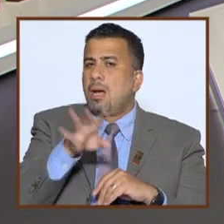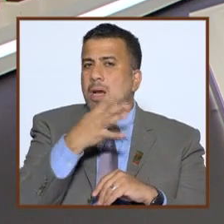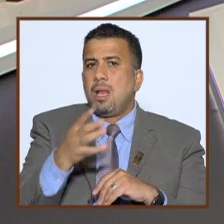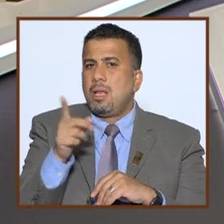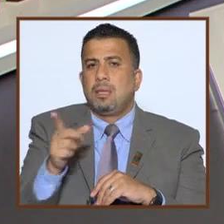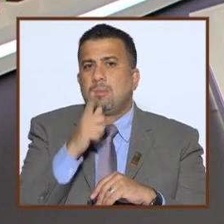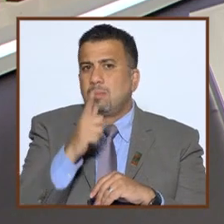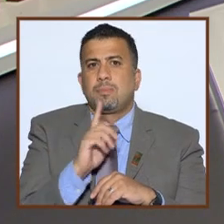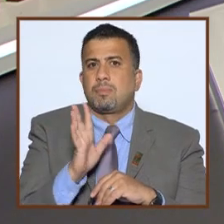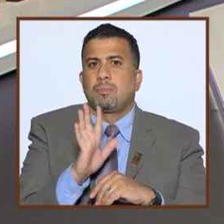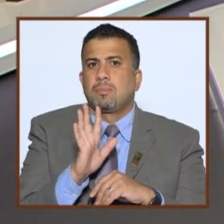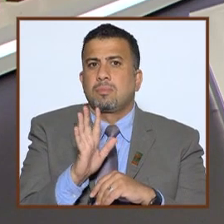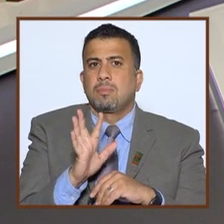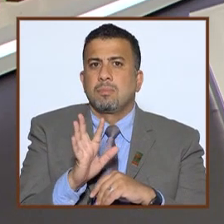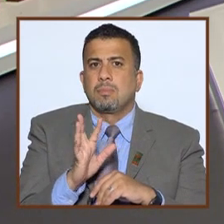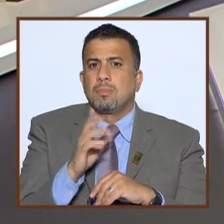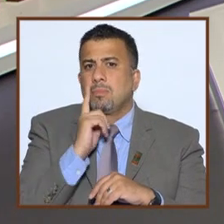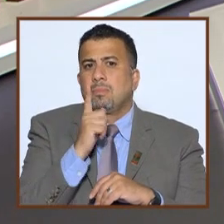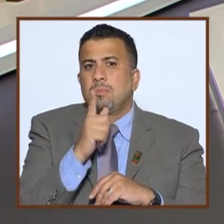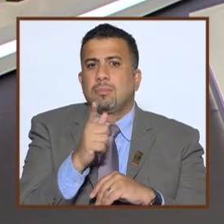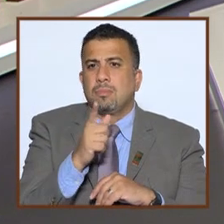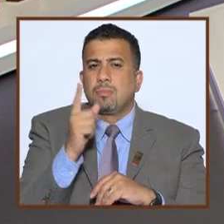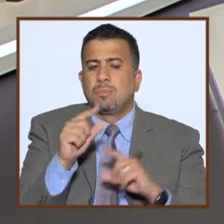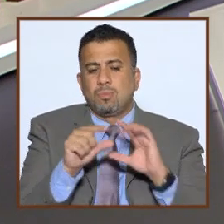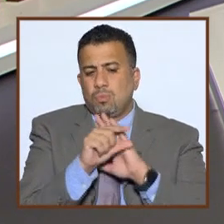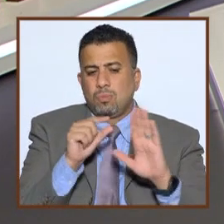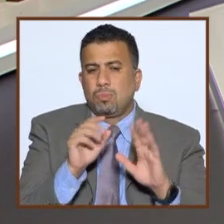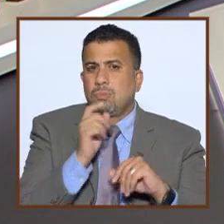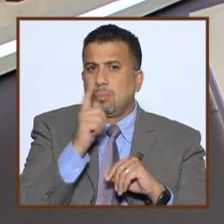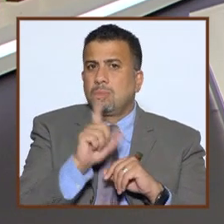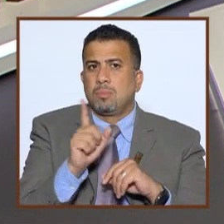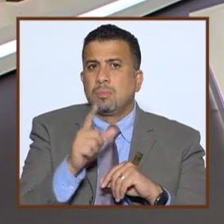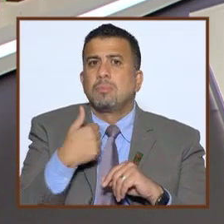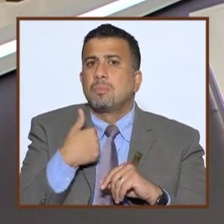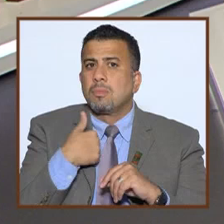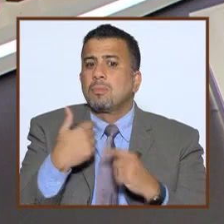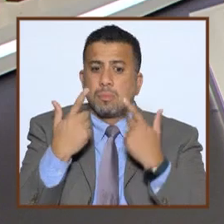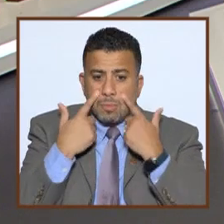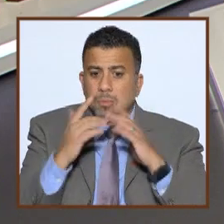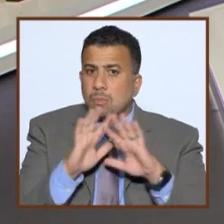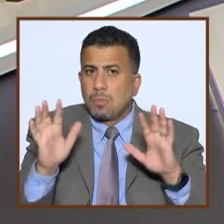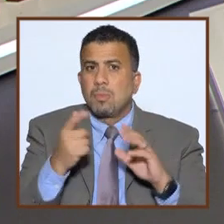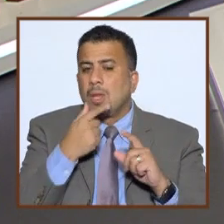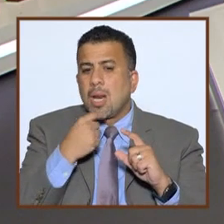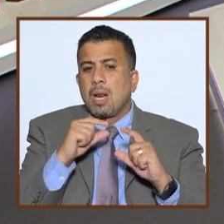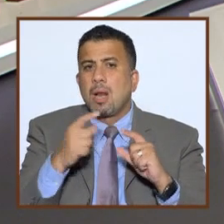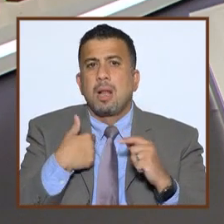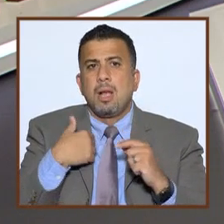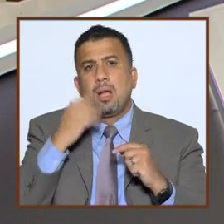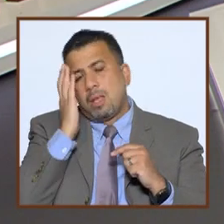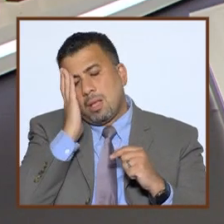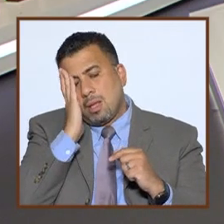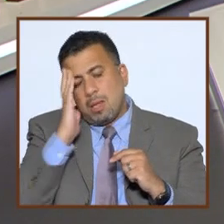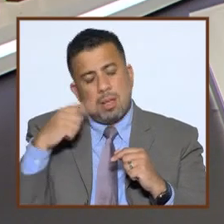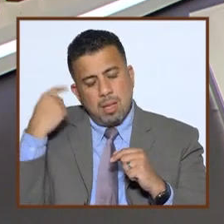ما تستخدميه او ما تستخدميه يعني ان هو موضوع الذي لا انا جربته فعلا شفت احد حاسسني بالمنام